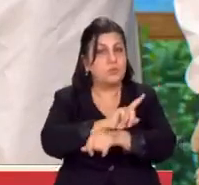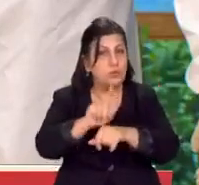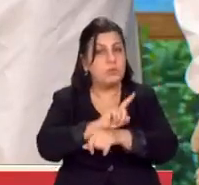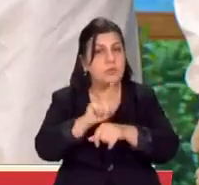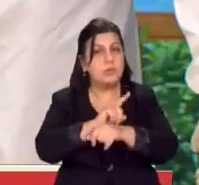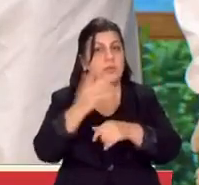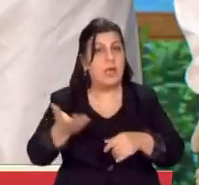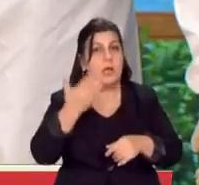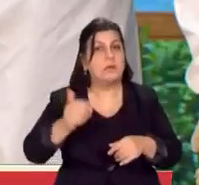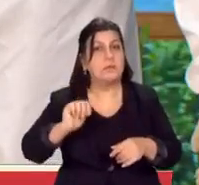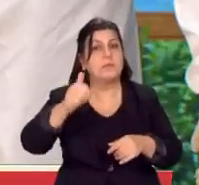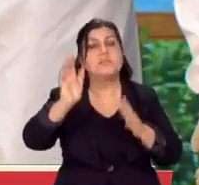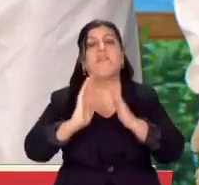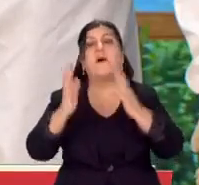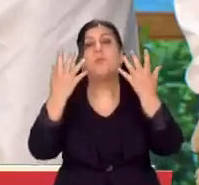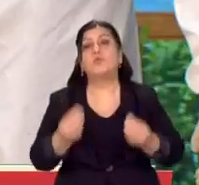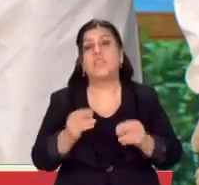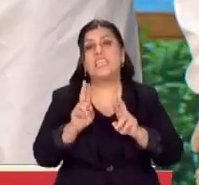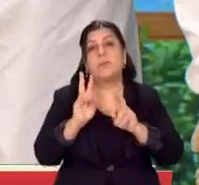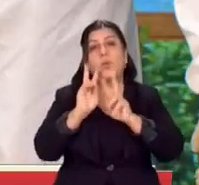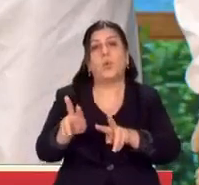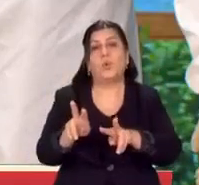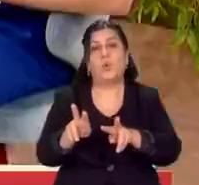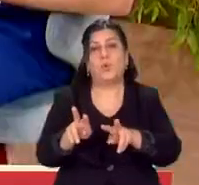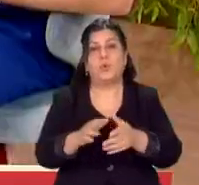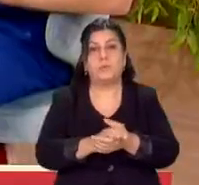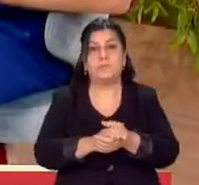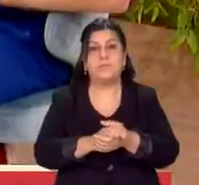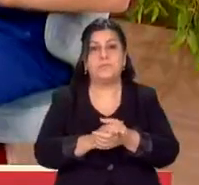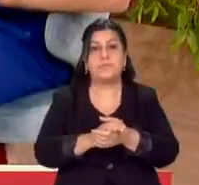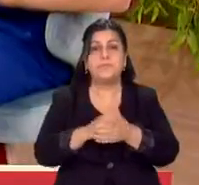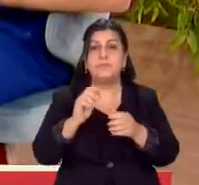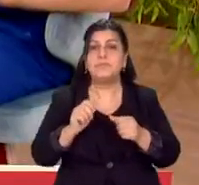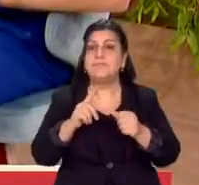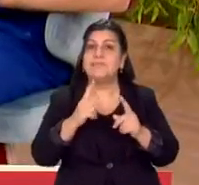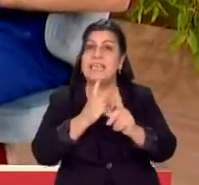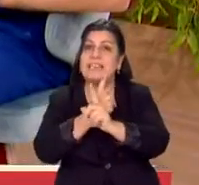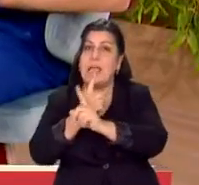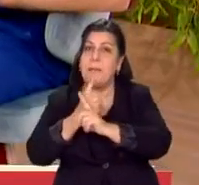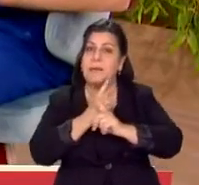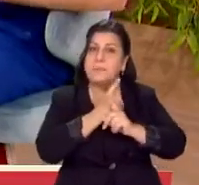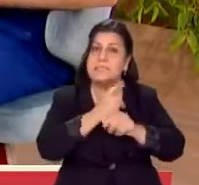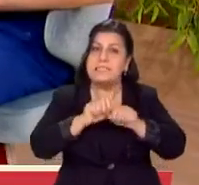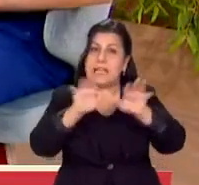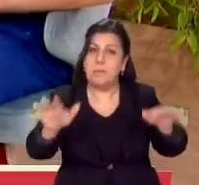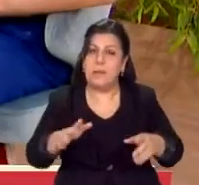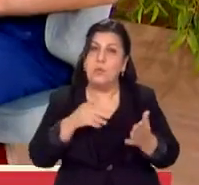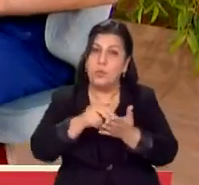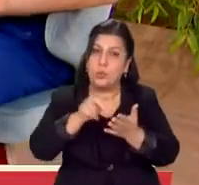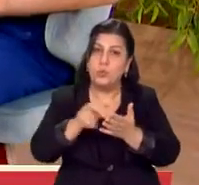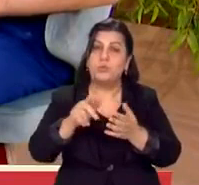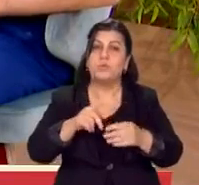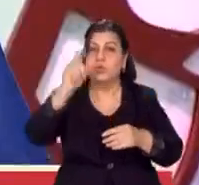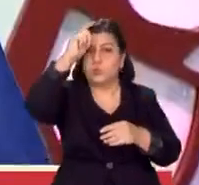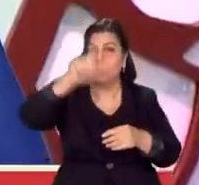bir süre daha geniş kapsamlı olarak devam edeceğiz görünüyor temas takip sistemi geliştirmeyi ve uygulamalı Türkiye'de muhteşem